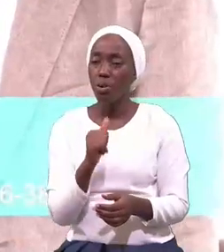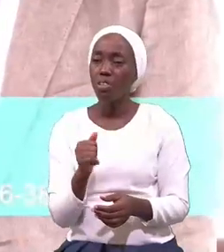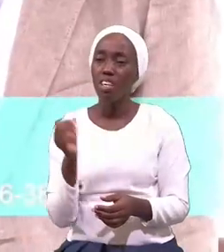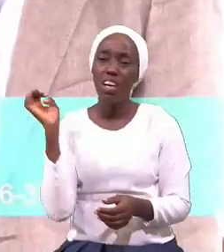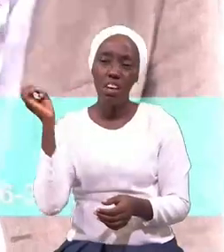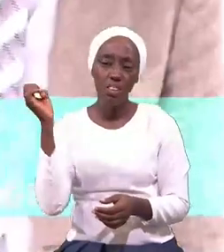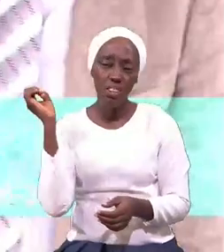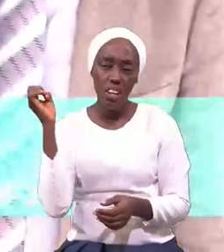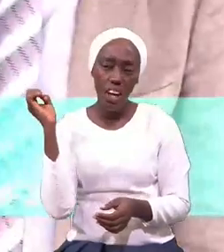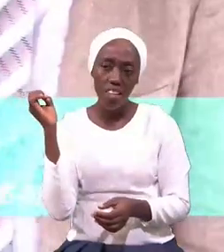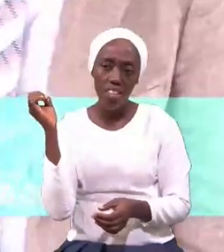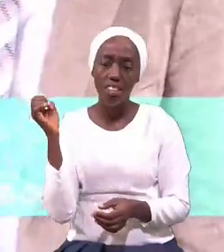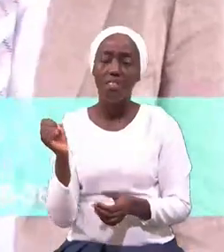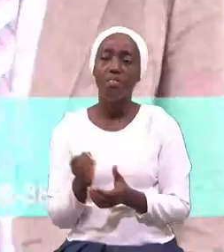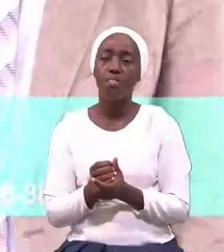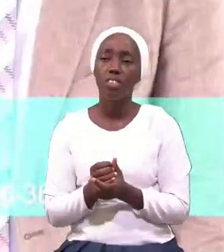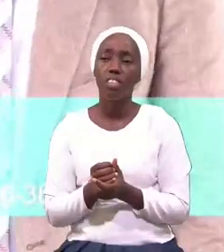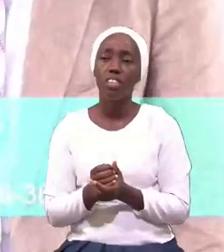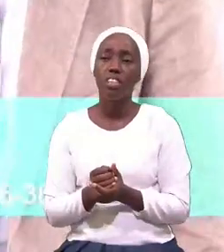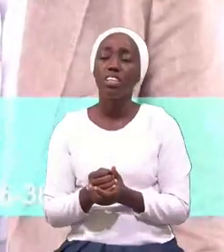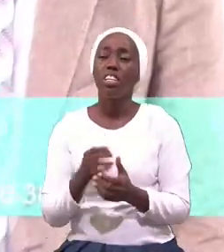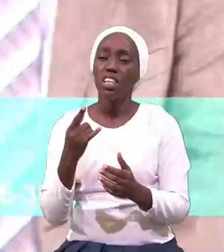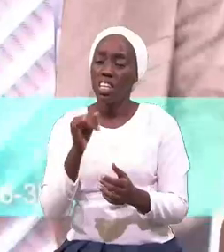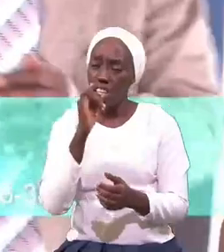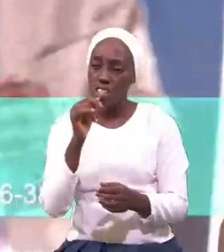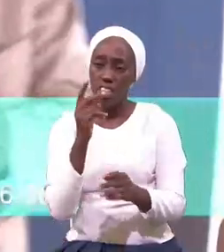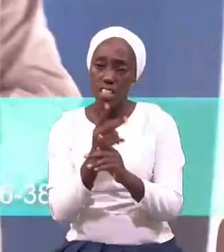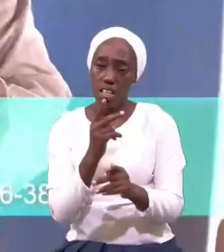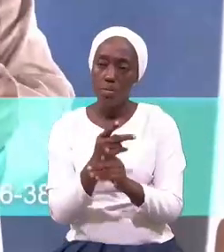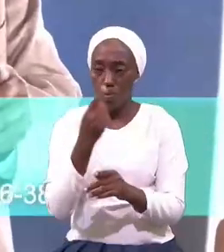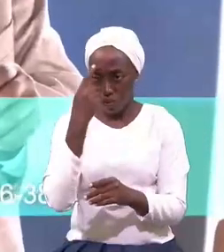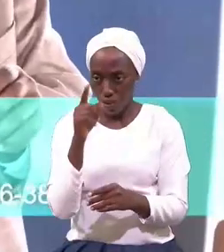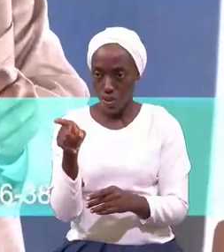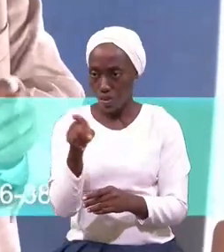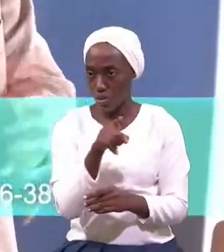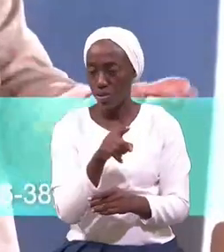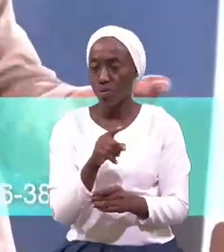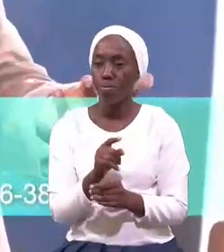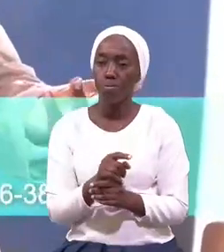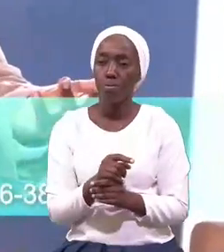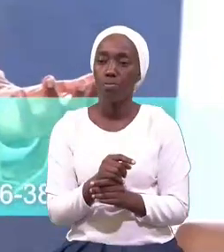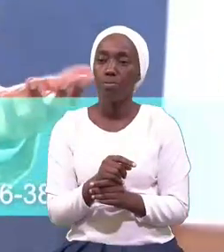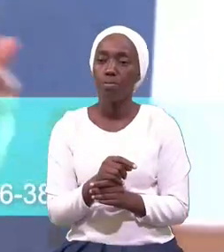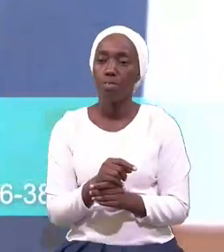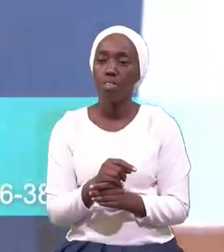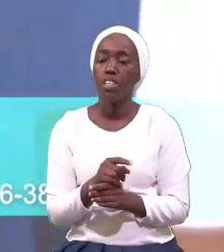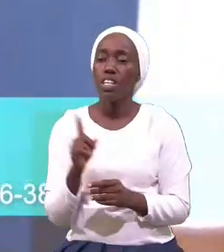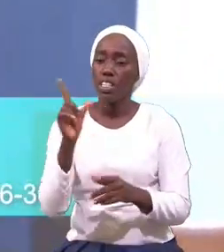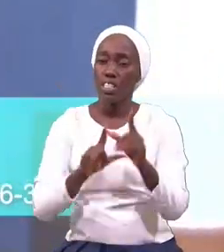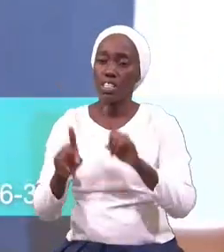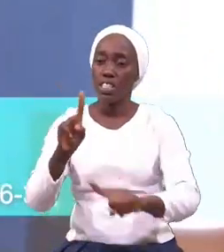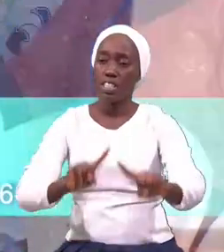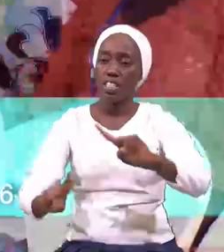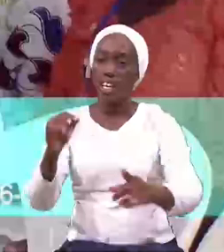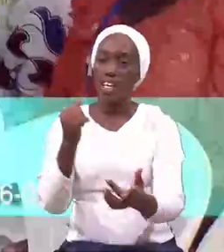Pourquoi est-ce que ce lieu n'a pas été évangélisé? Parce que c'est réservé pour toi. Tu n'as pas dit amen à